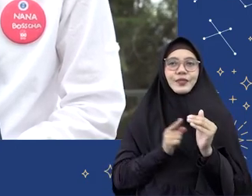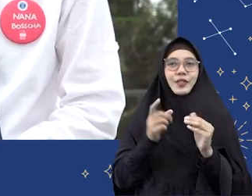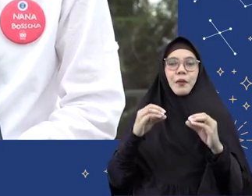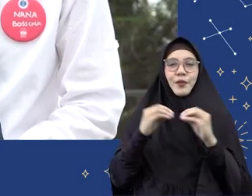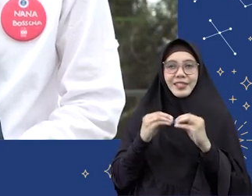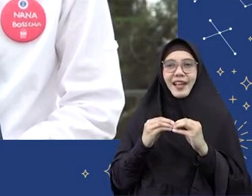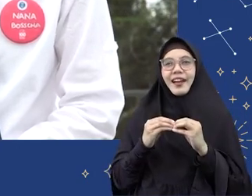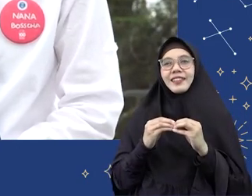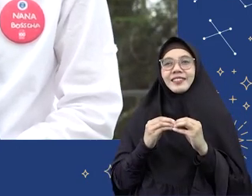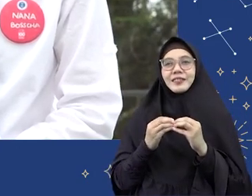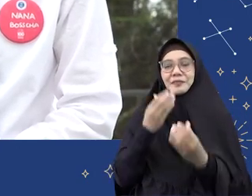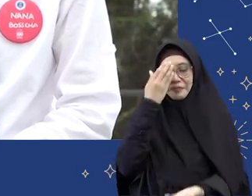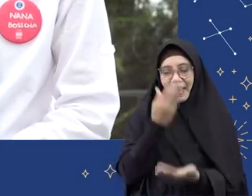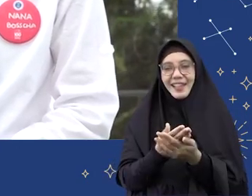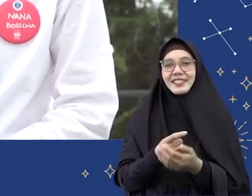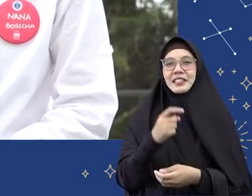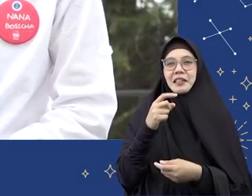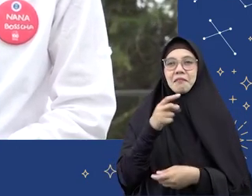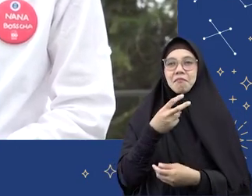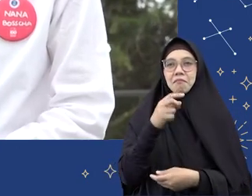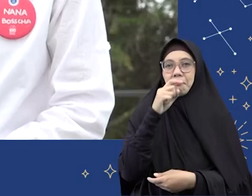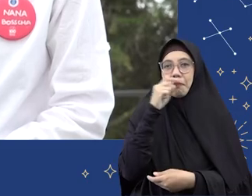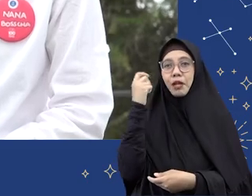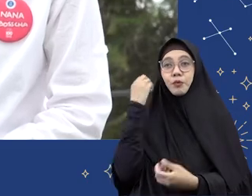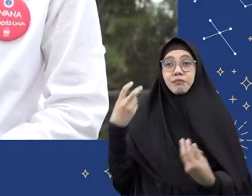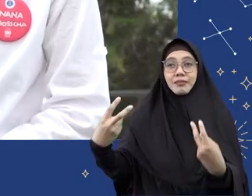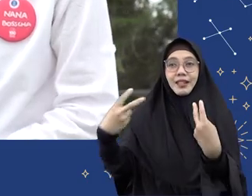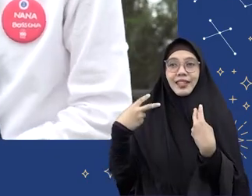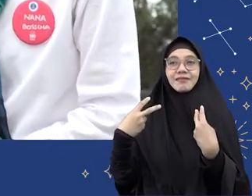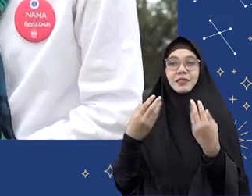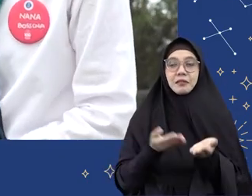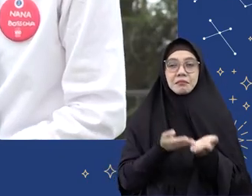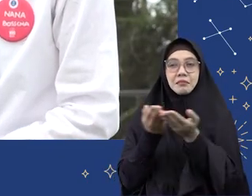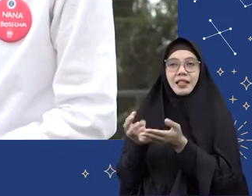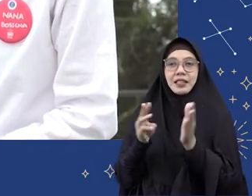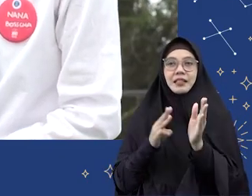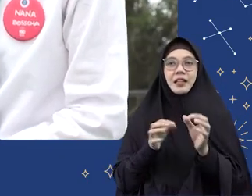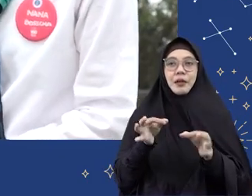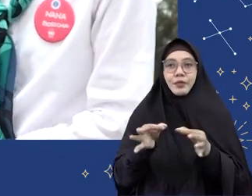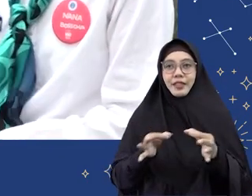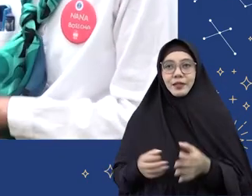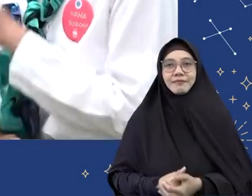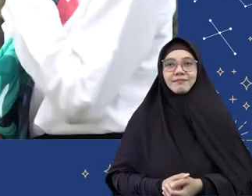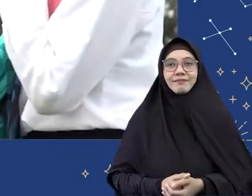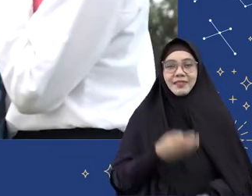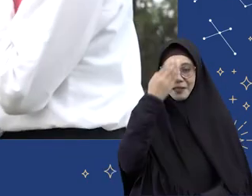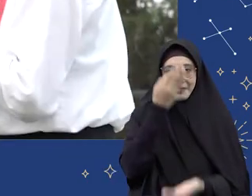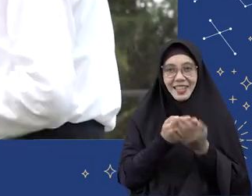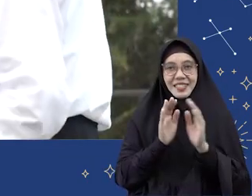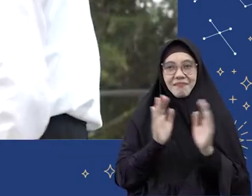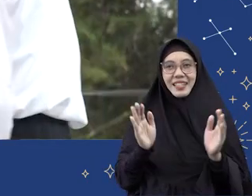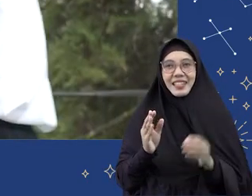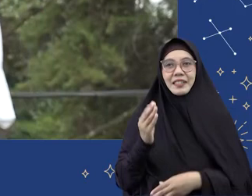terima kasih atas perhatian Ibu Bapak sekalian atas doa Berikutnya saya kembalikan kepada saudara hamsi terima kasih banyak kepada